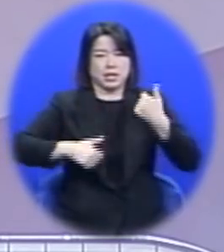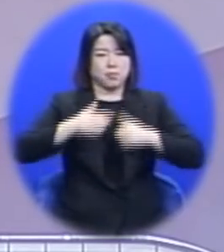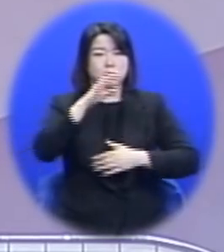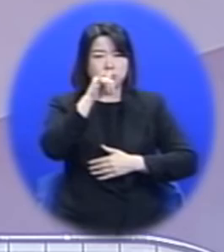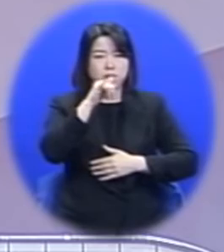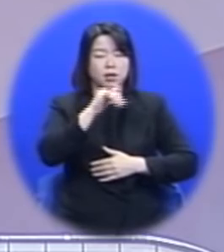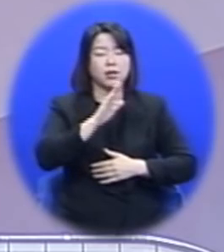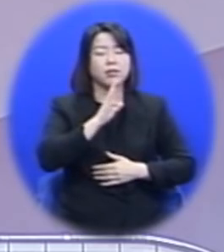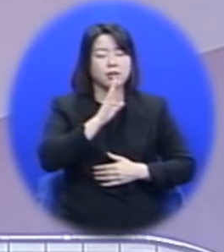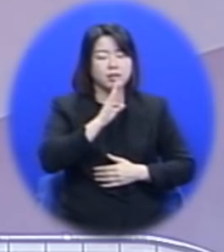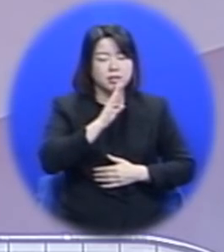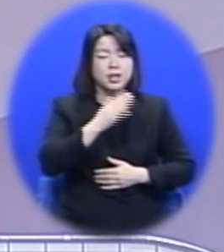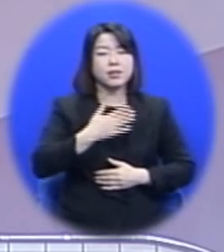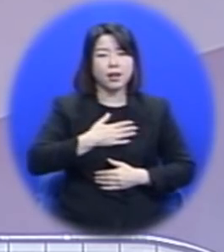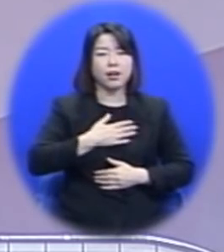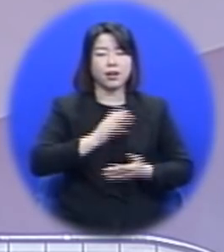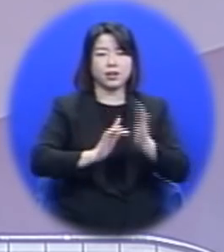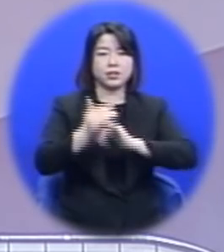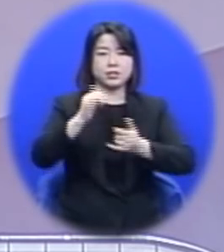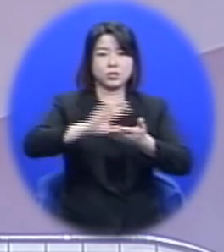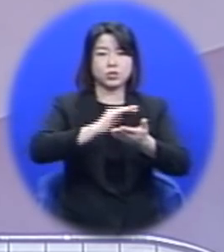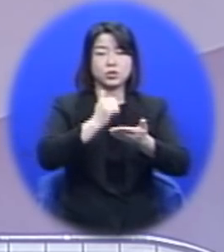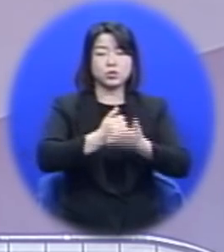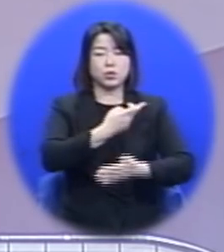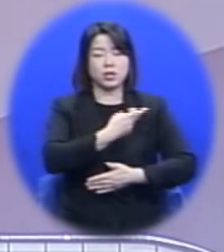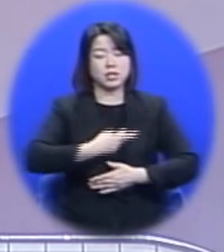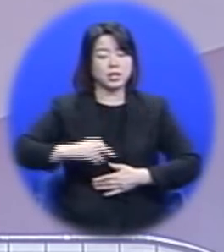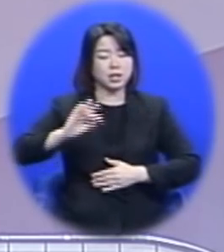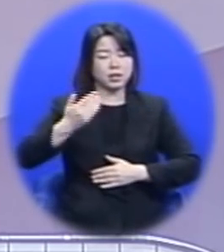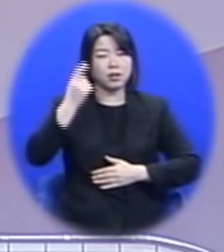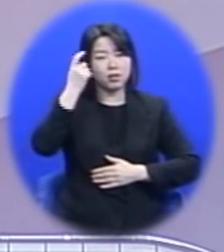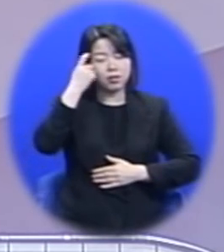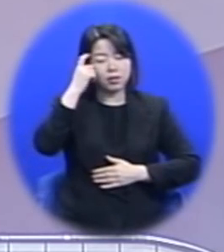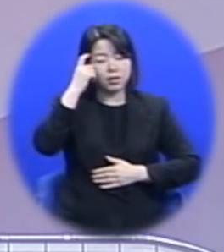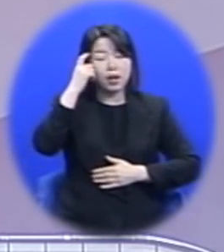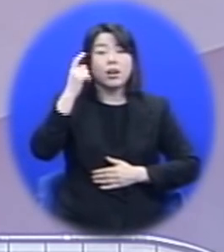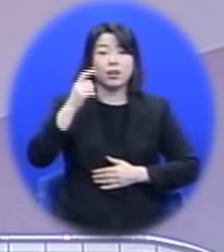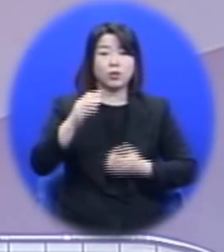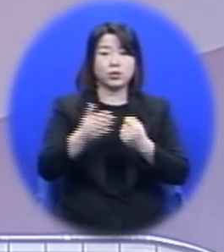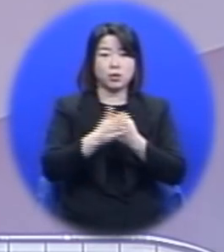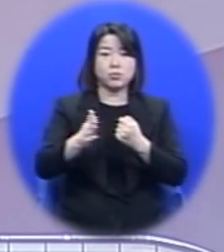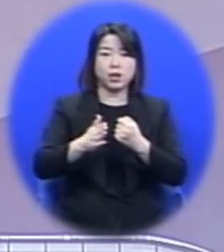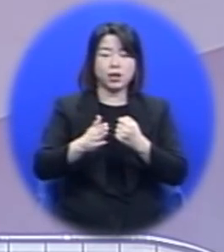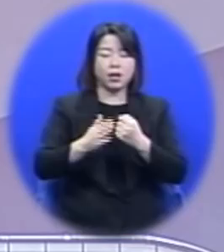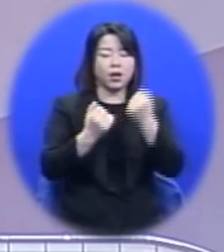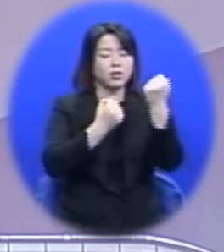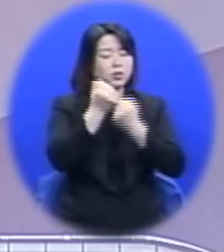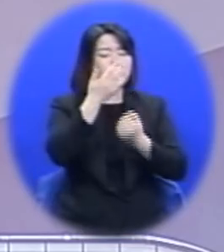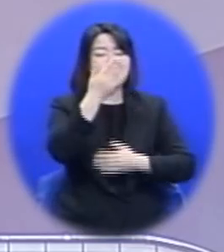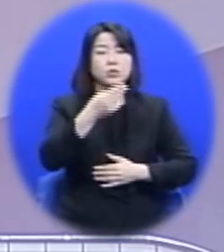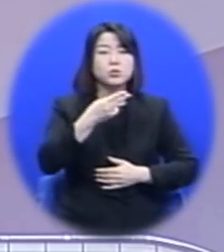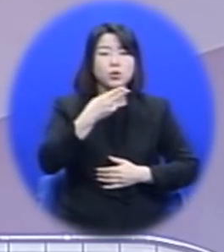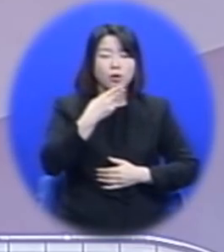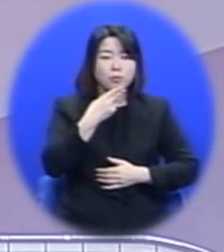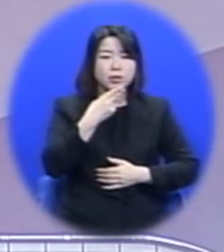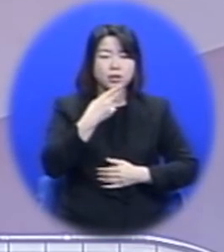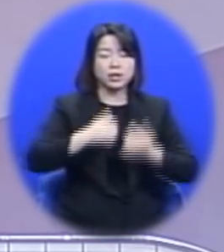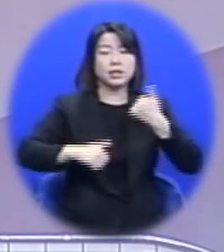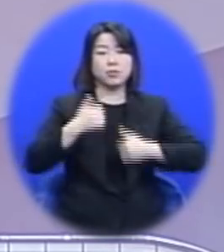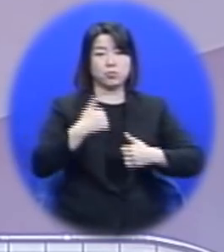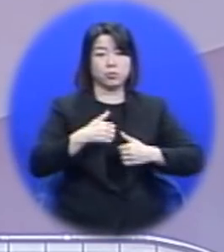그리스도의 제자가 되는구나. 그건 정말 설명할 수 없는 일입니다. 물론 두려운